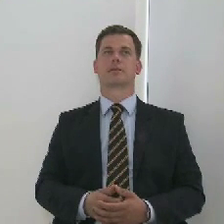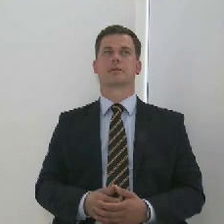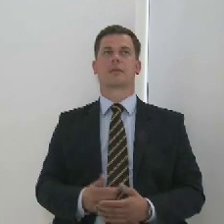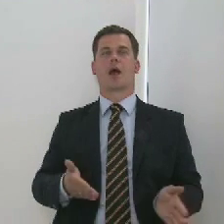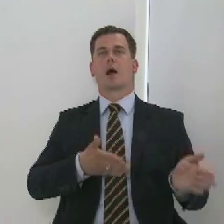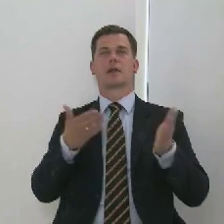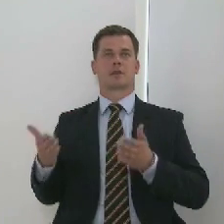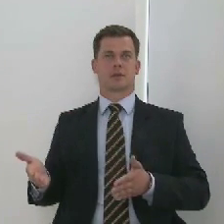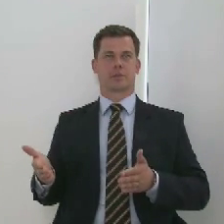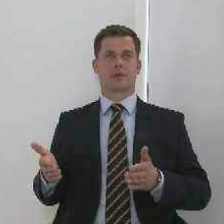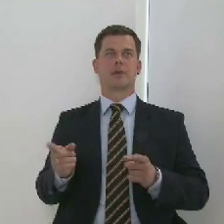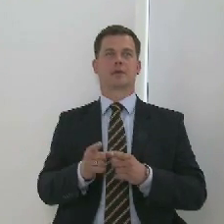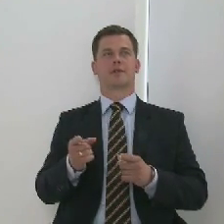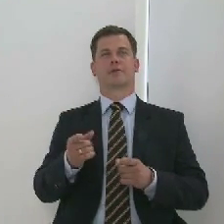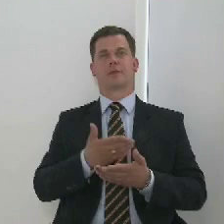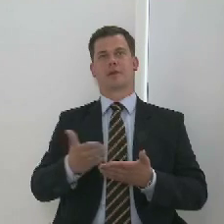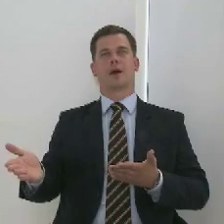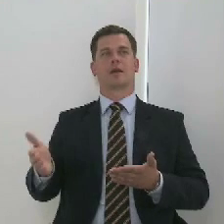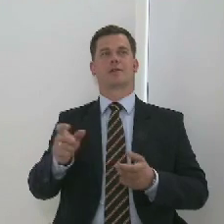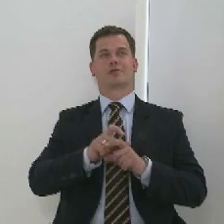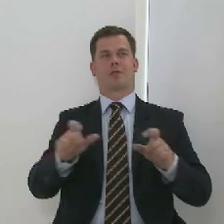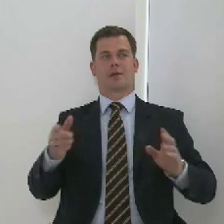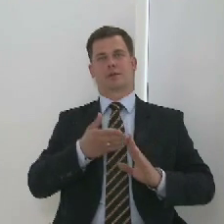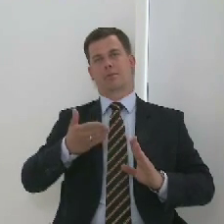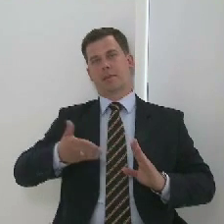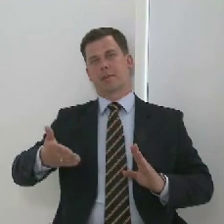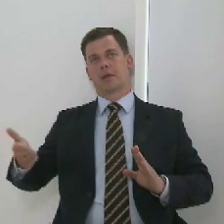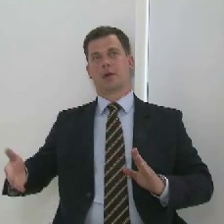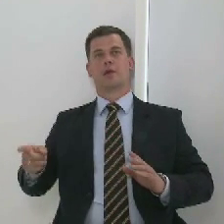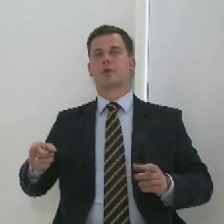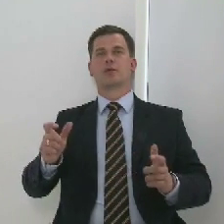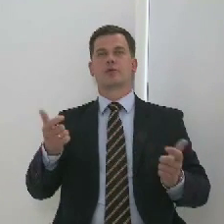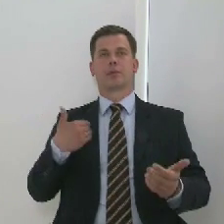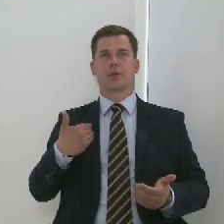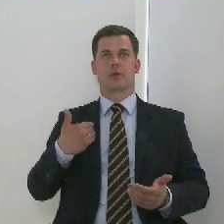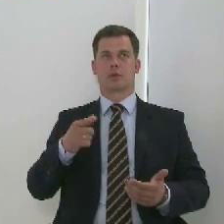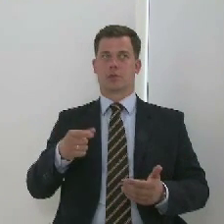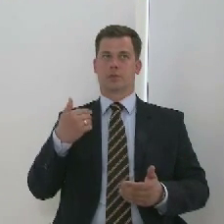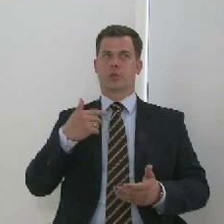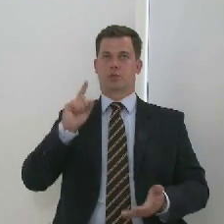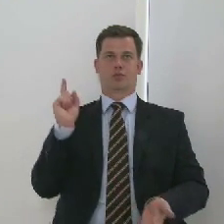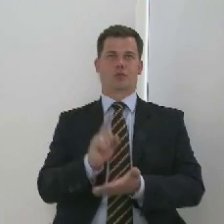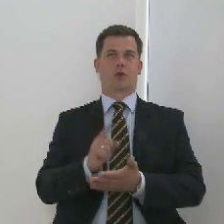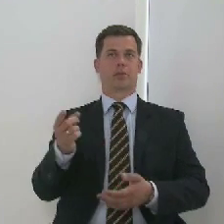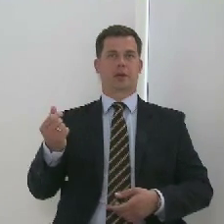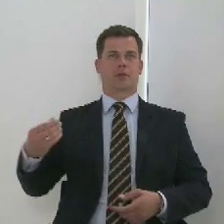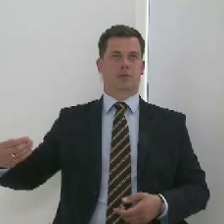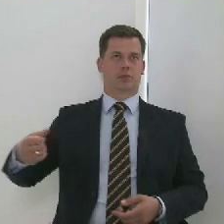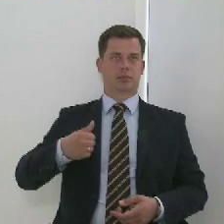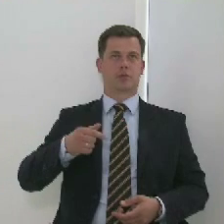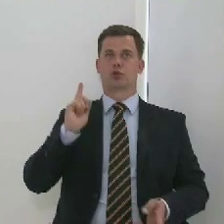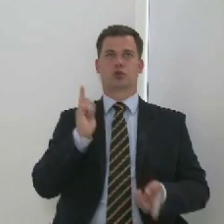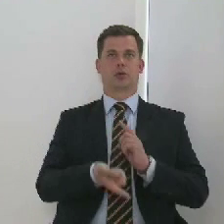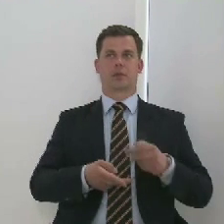dalszej kolejności, idąc po tej poziomej osi czasu, sukces finansowy rośnie, ponieważ dużym sukcesem jest pozyskanie z programu